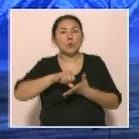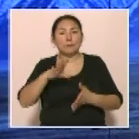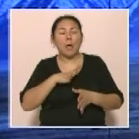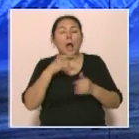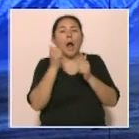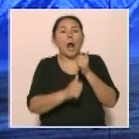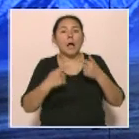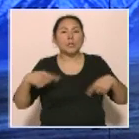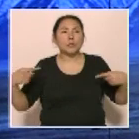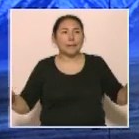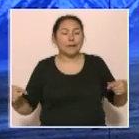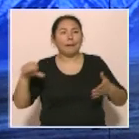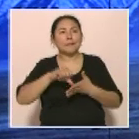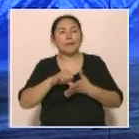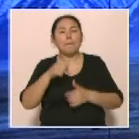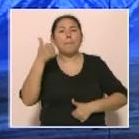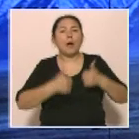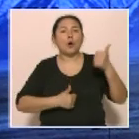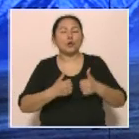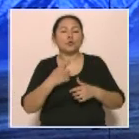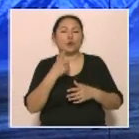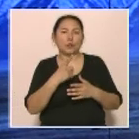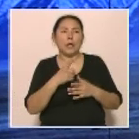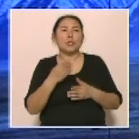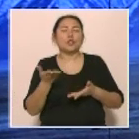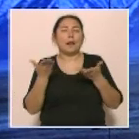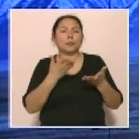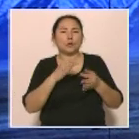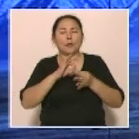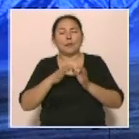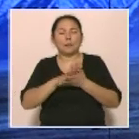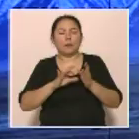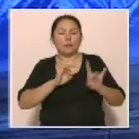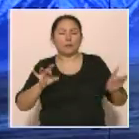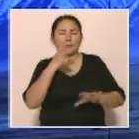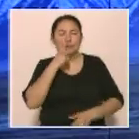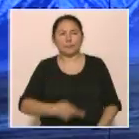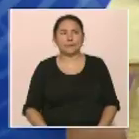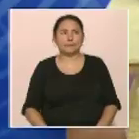барлық өңірінен саятшылар қатысқан байқауда топ жарған ұстаз бен шәкірт туралы келесі бейне сюжетте.